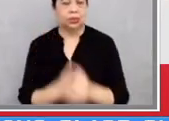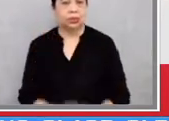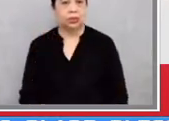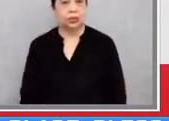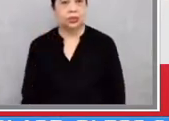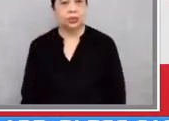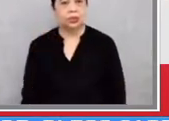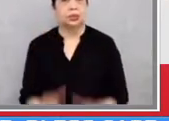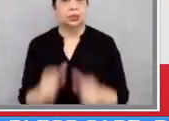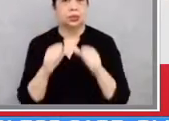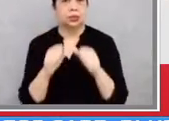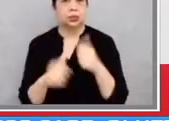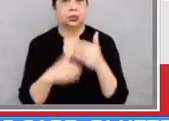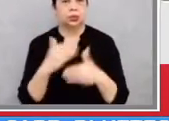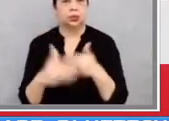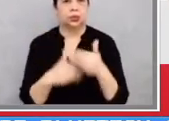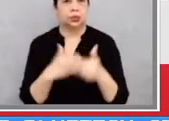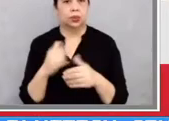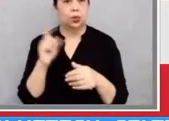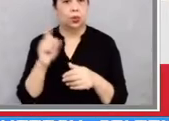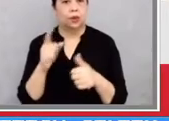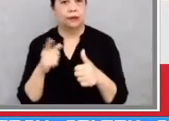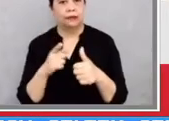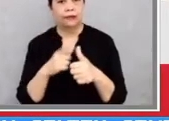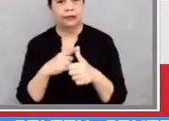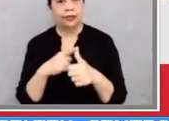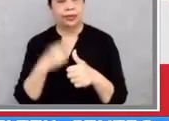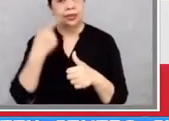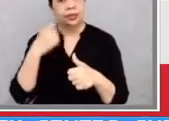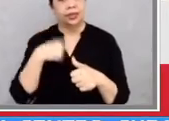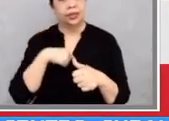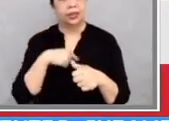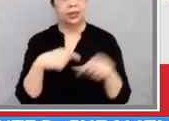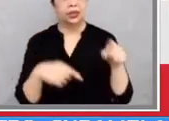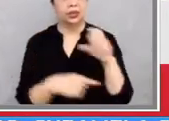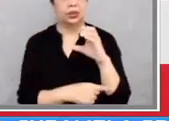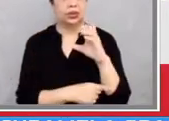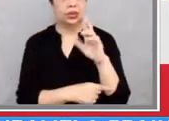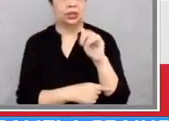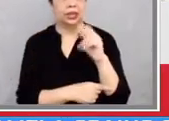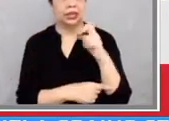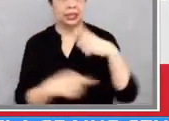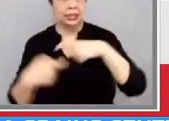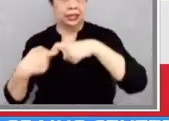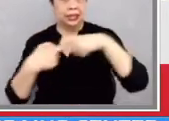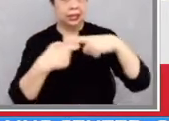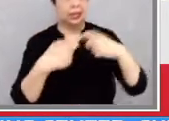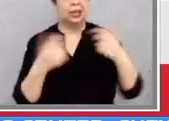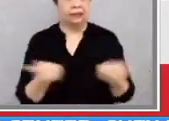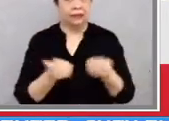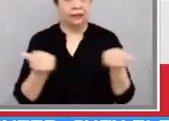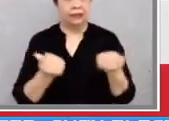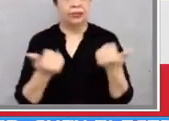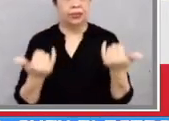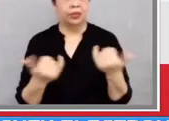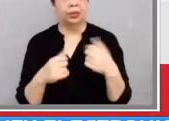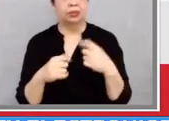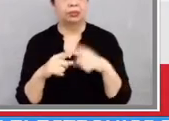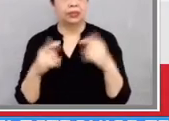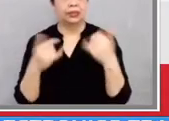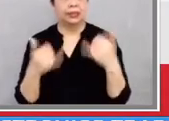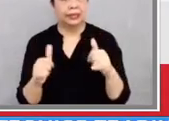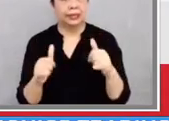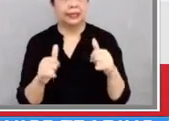ongoing na, no? Kung alin ang mauuna, kasi itong ating crane available na, pero we are still clearing the